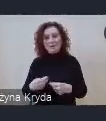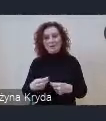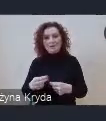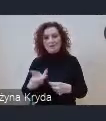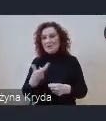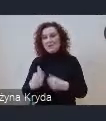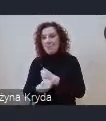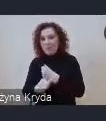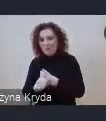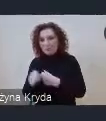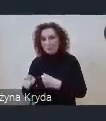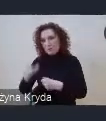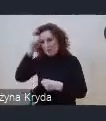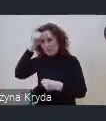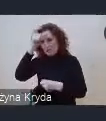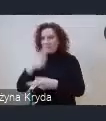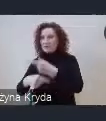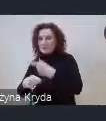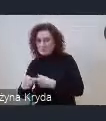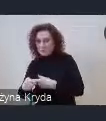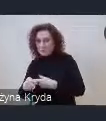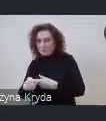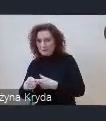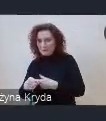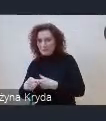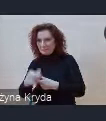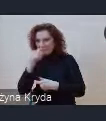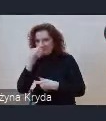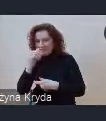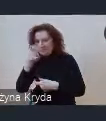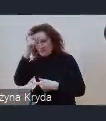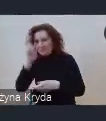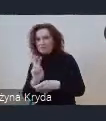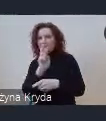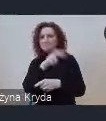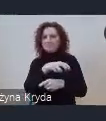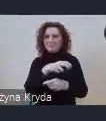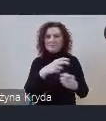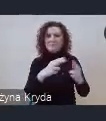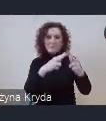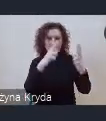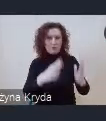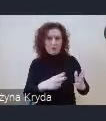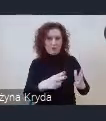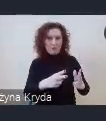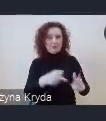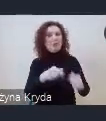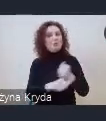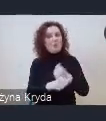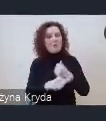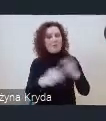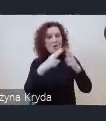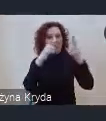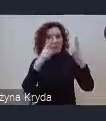sprawia że jeżeli tak zaczniemy do tego podchodzić to wtedy przenosimy wagę na to Na co naprawdę mamy wpływ bo